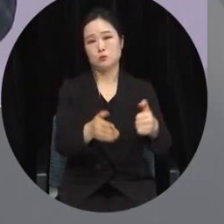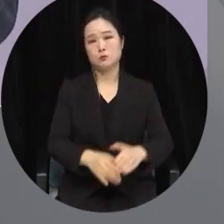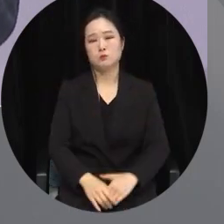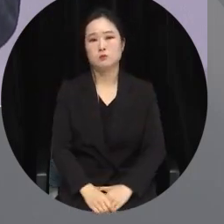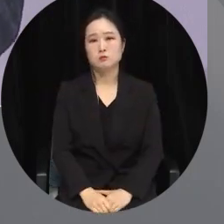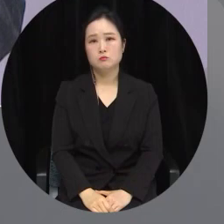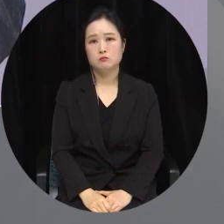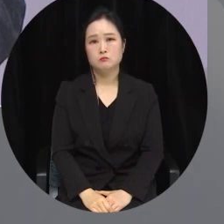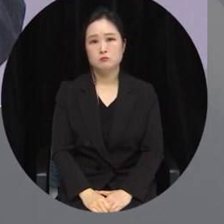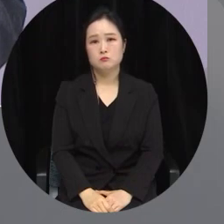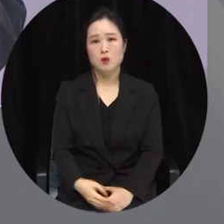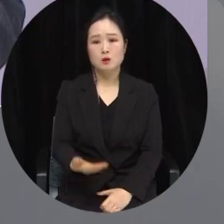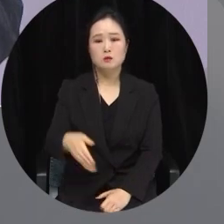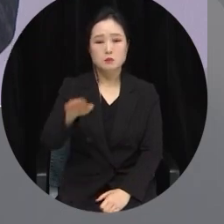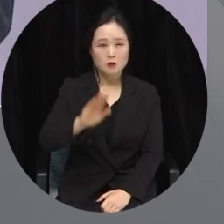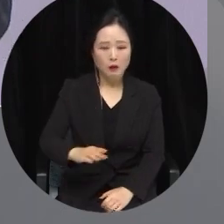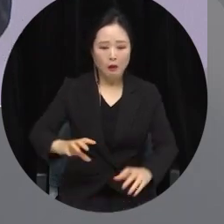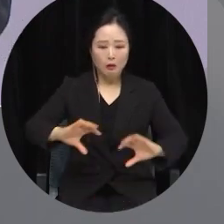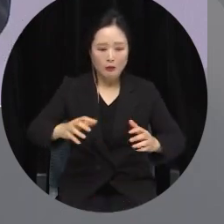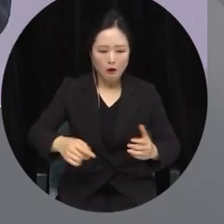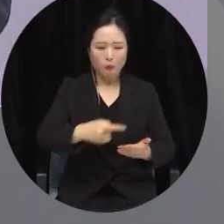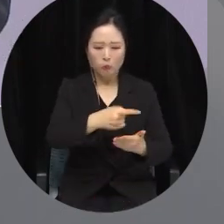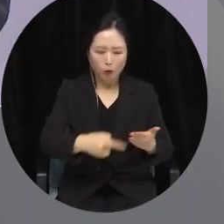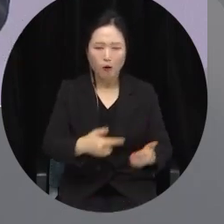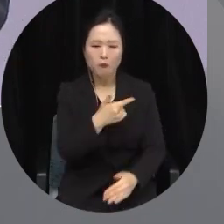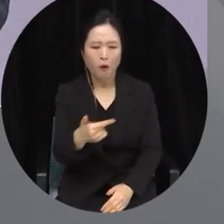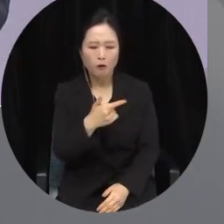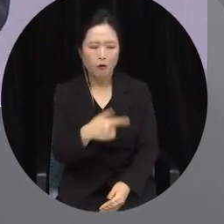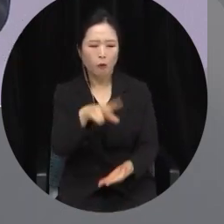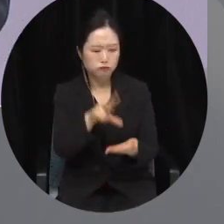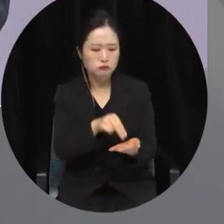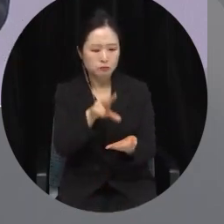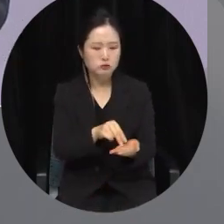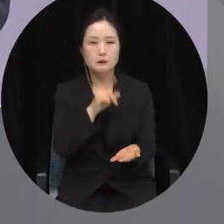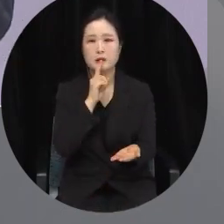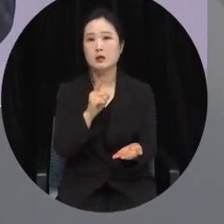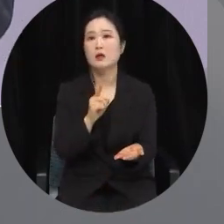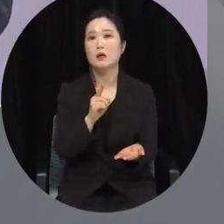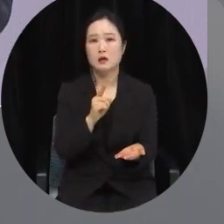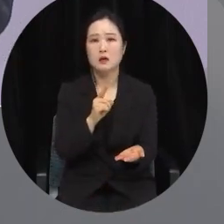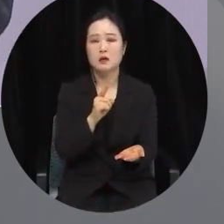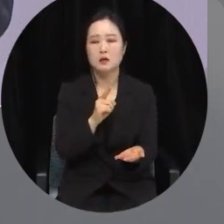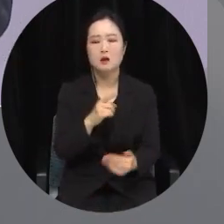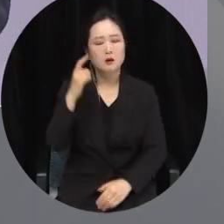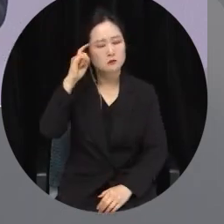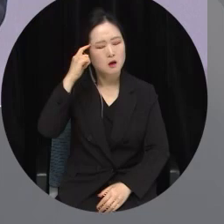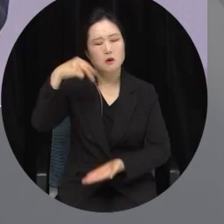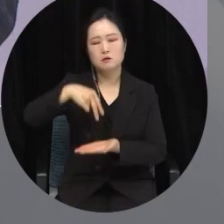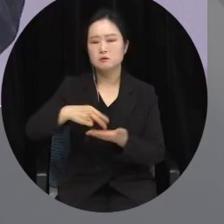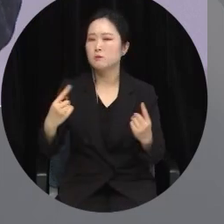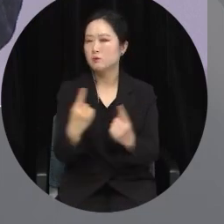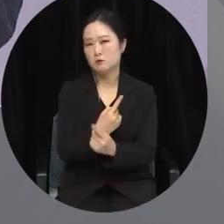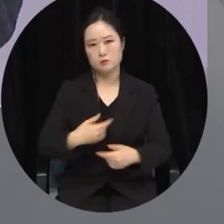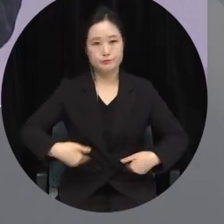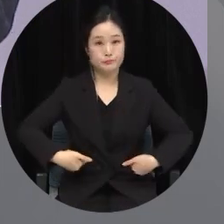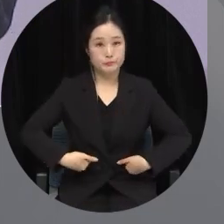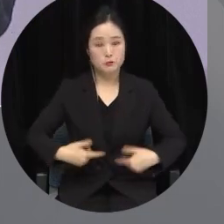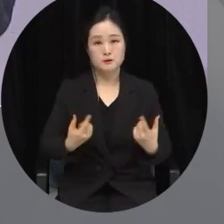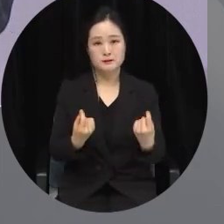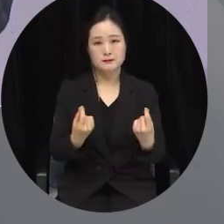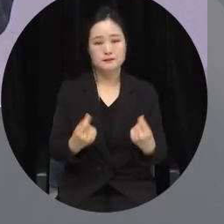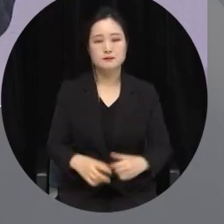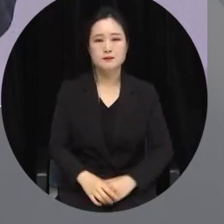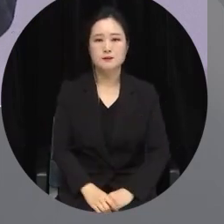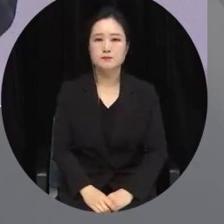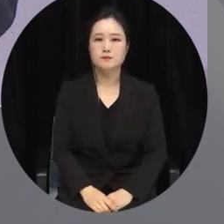그런데 계속 국가부채 부채운 하면서 전형건전성 이야기하는 것은 인식 자체가 잘못됐다 이렇게 말씀을 먼저 드리겠습니다.